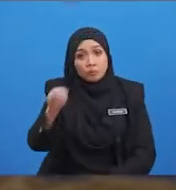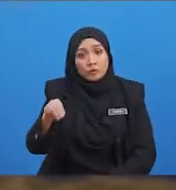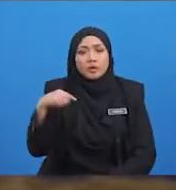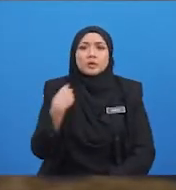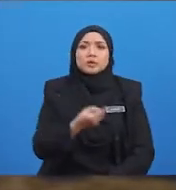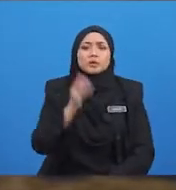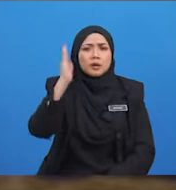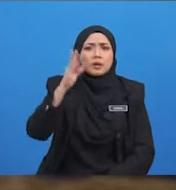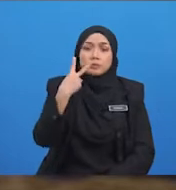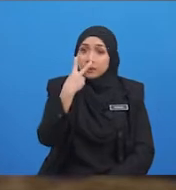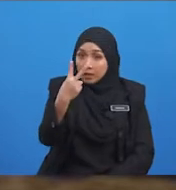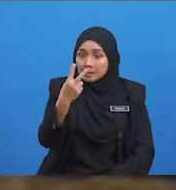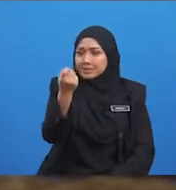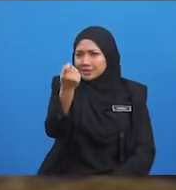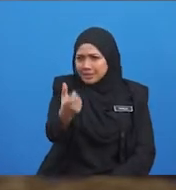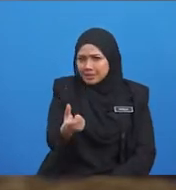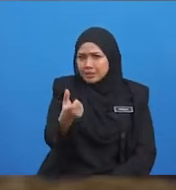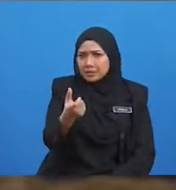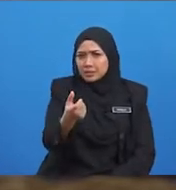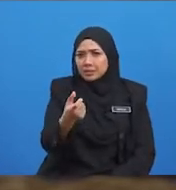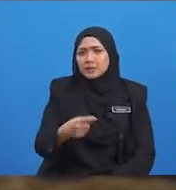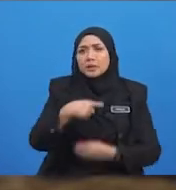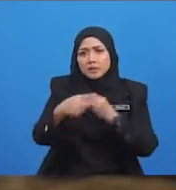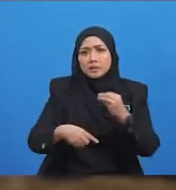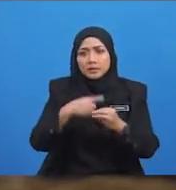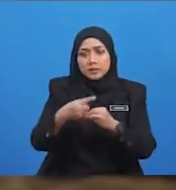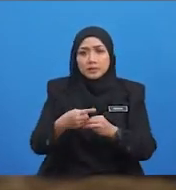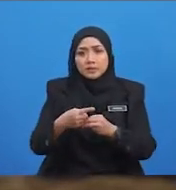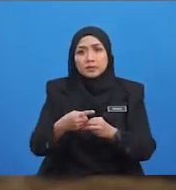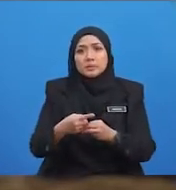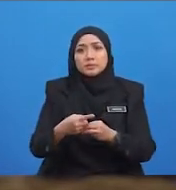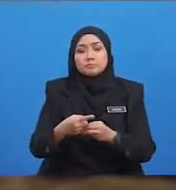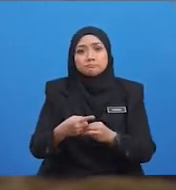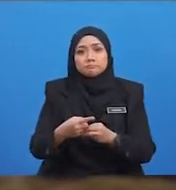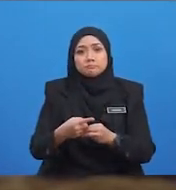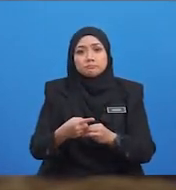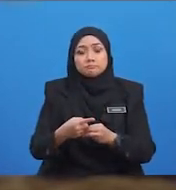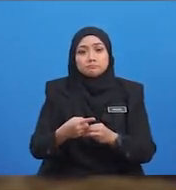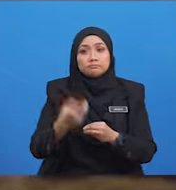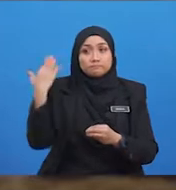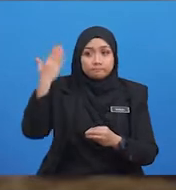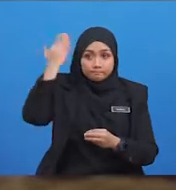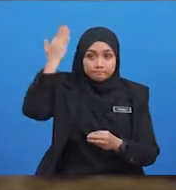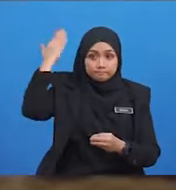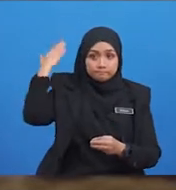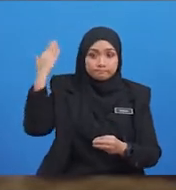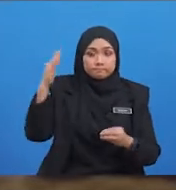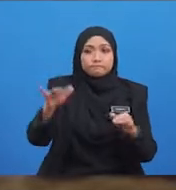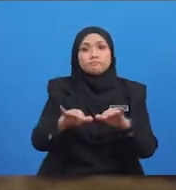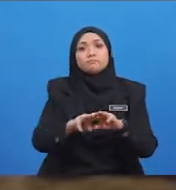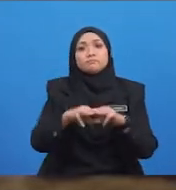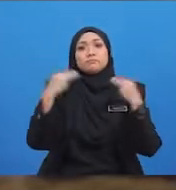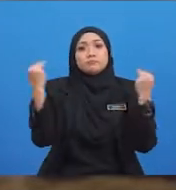melihat sedikit tentang latar masyarakat. Latar masyarakat yang dapat kita kaji